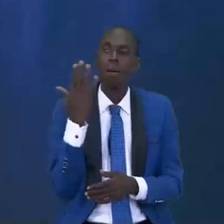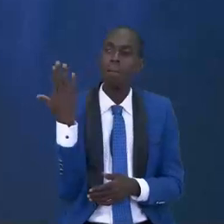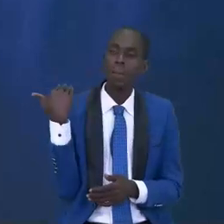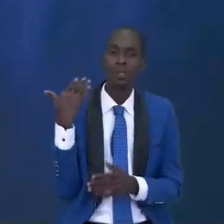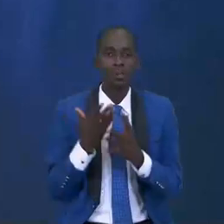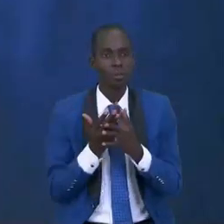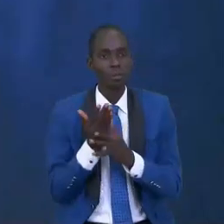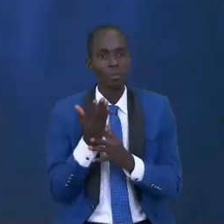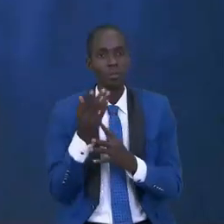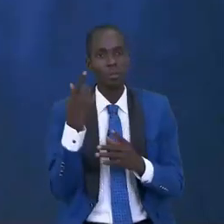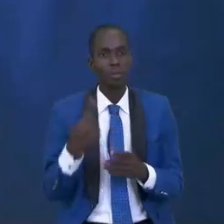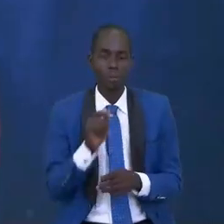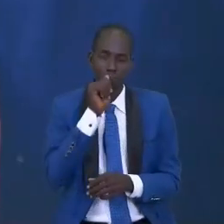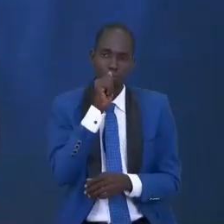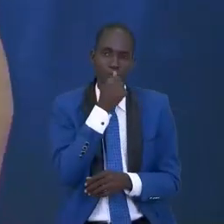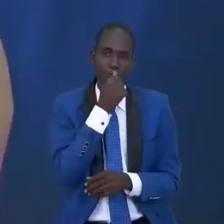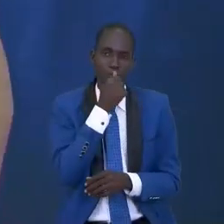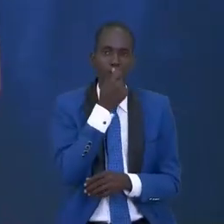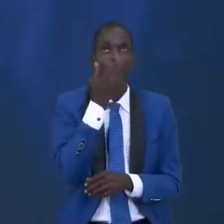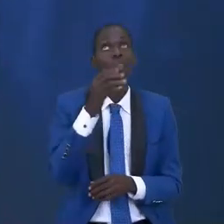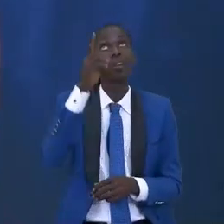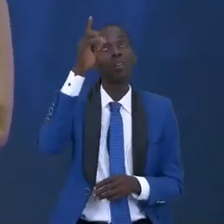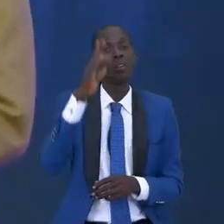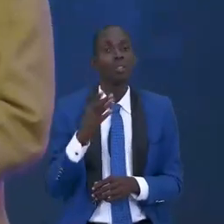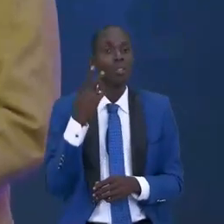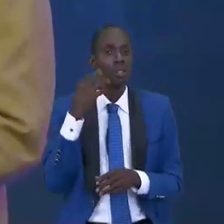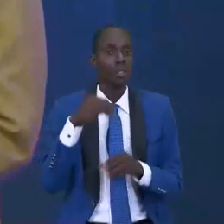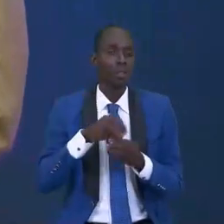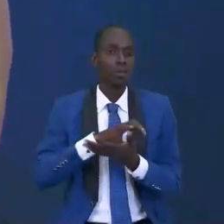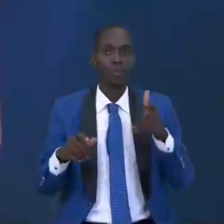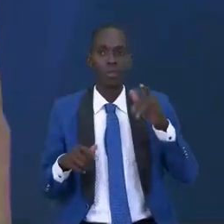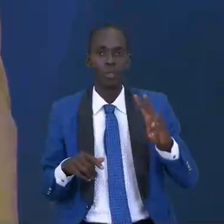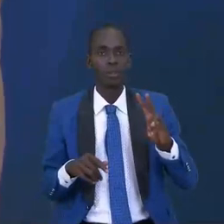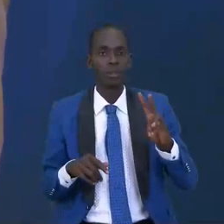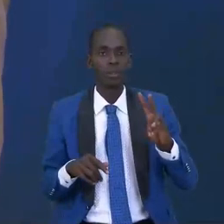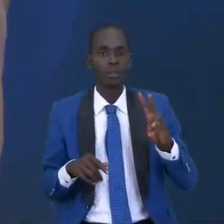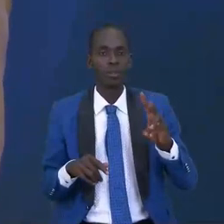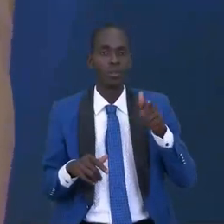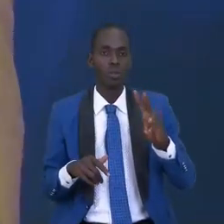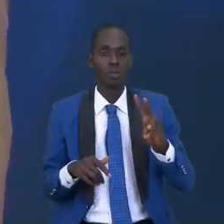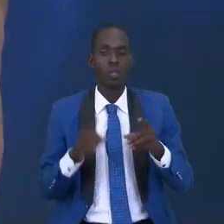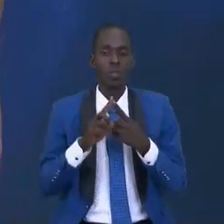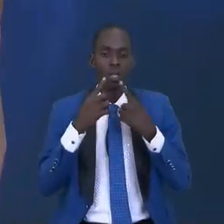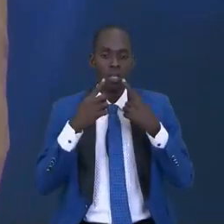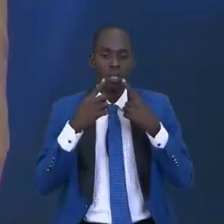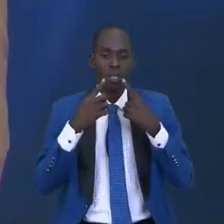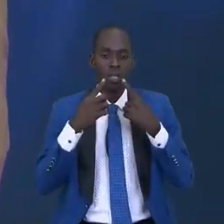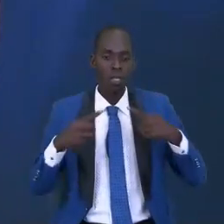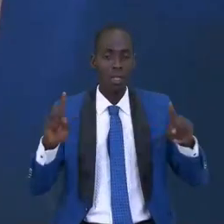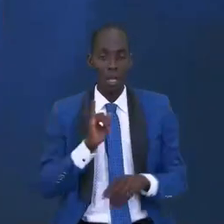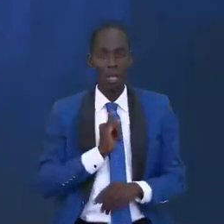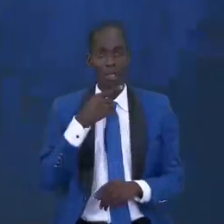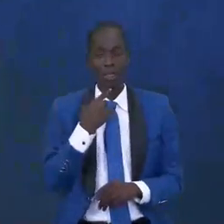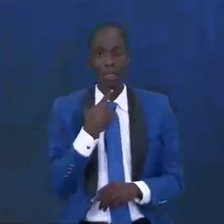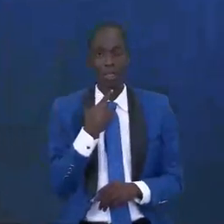sa justice parce qu'il avait laissé impunis les péchés commis auparavant au temps de sa patience. Afin,